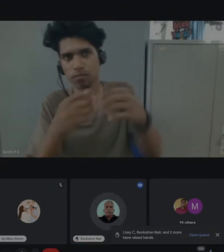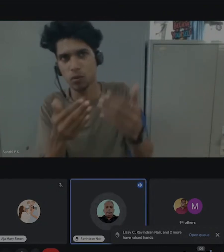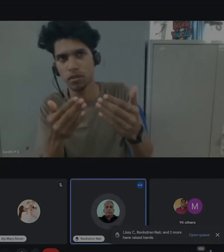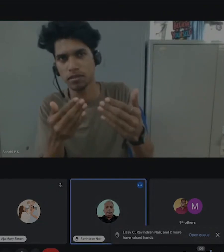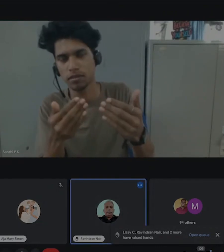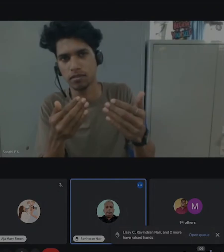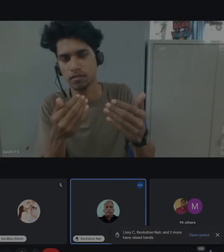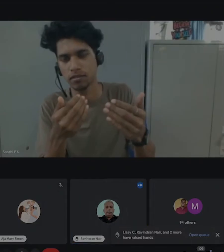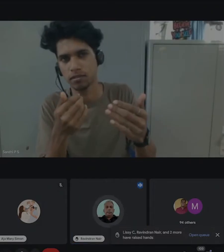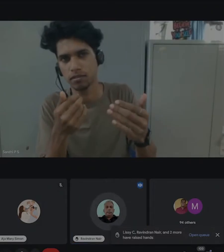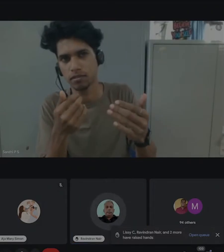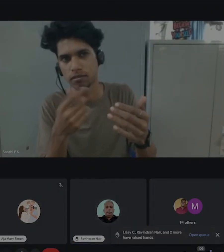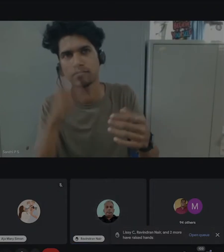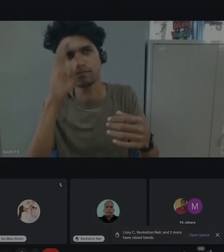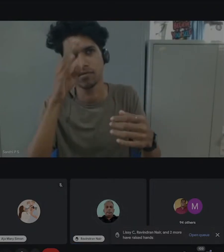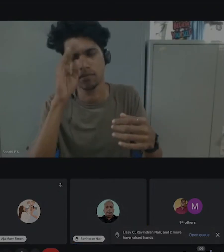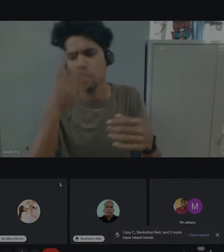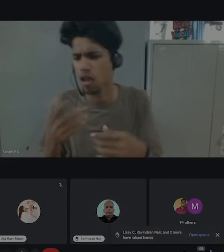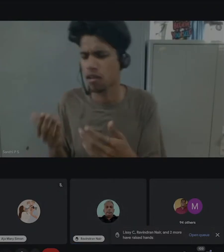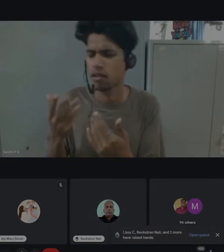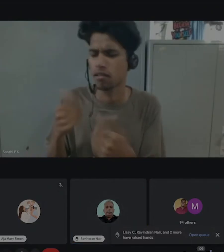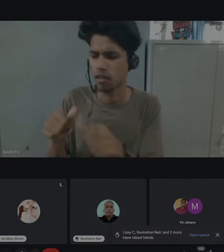ഹലോ ഹലോ